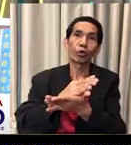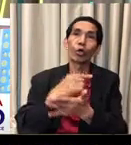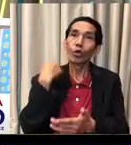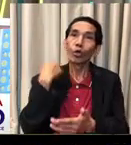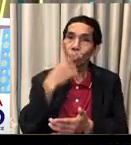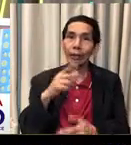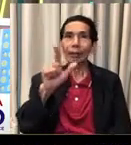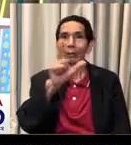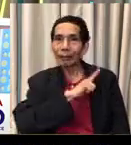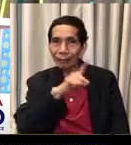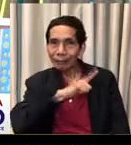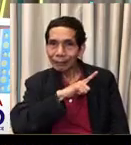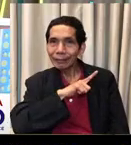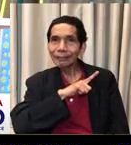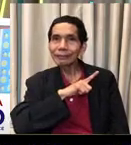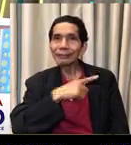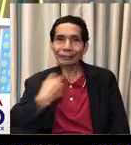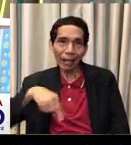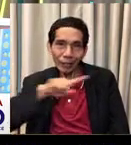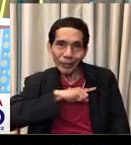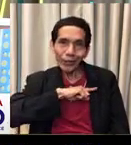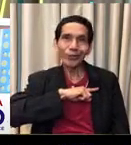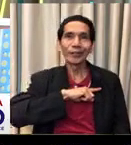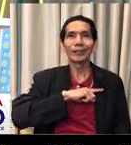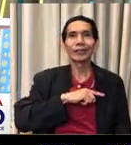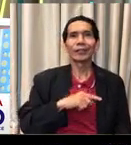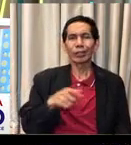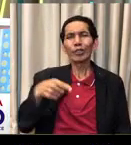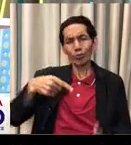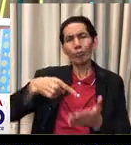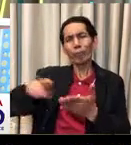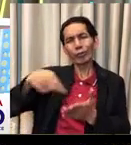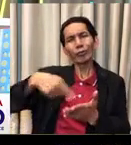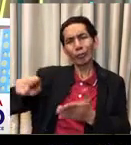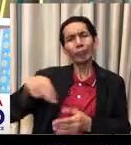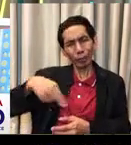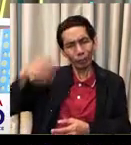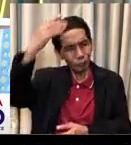Yung katamaran natin minsan, ikaw na magbayad nito.